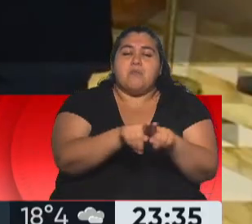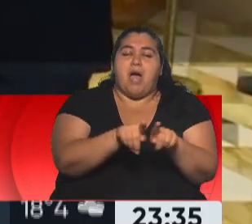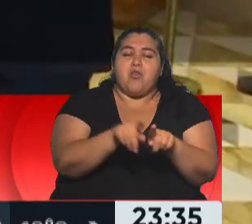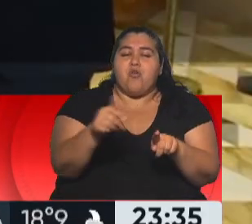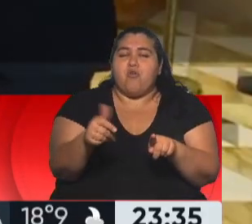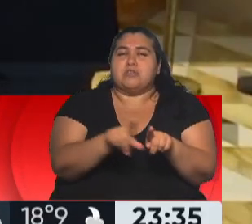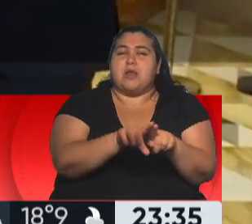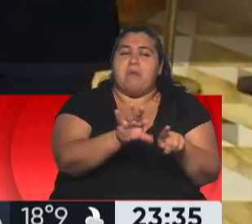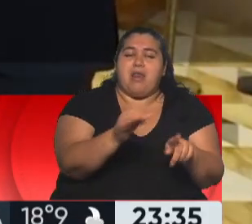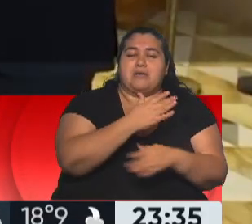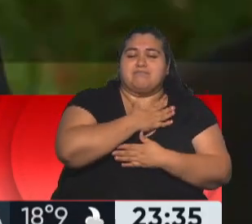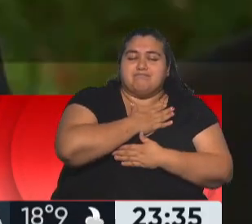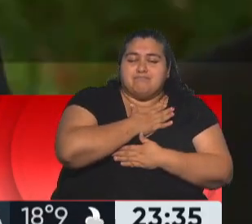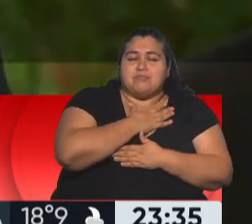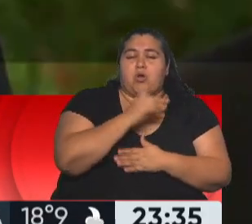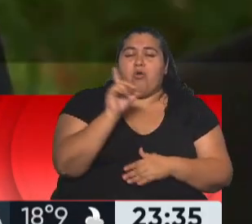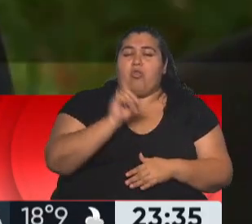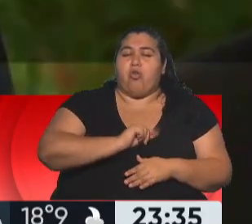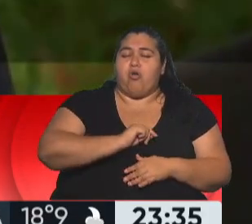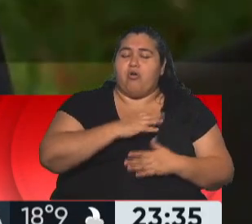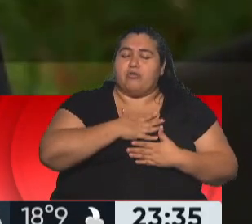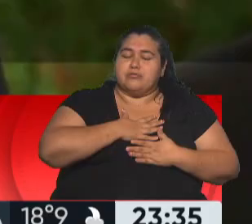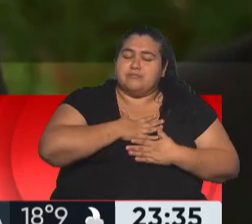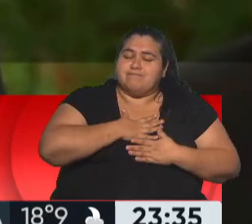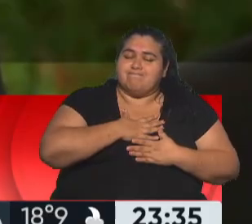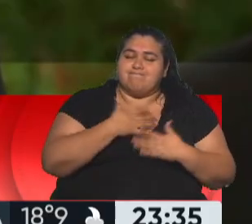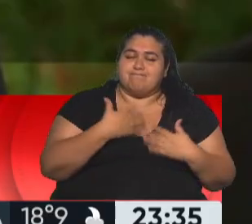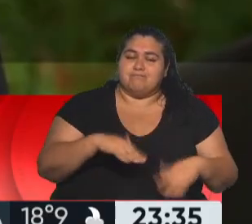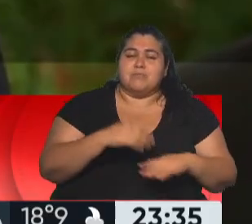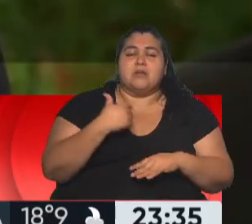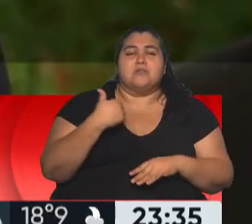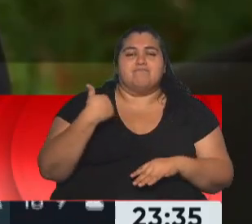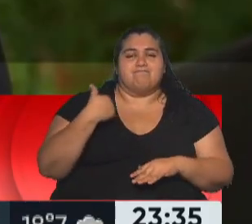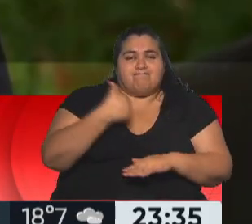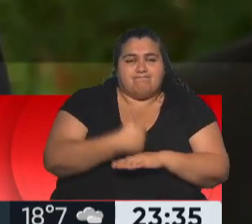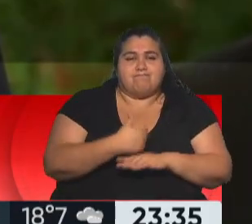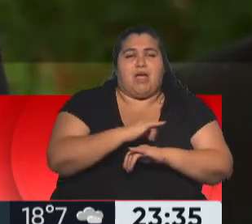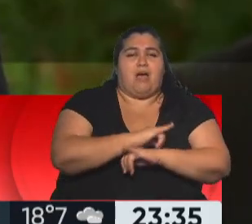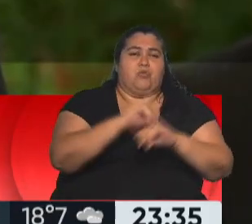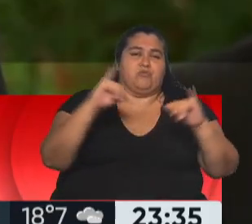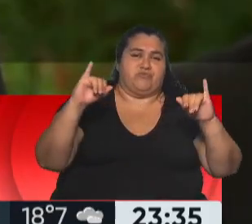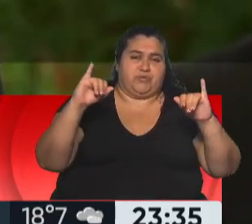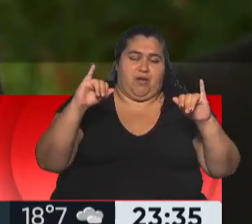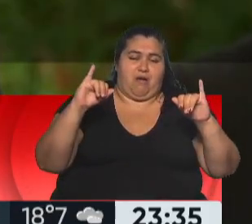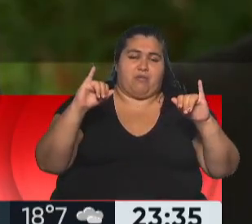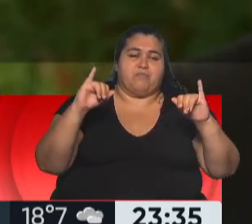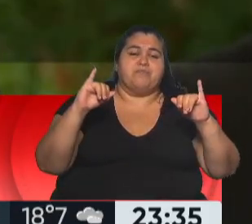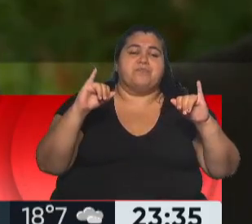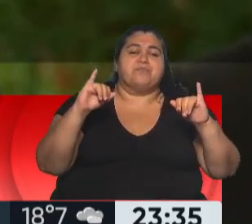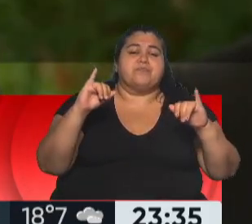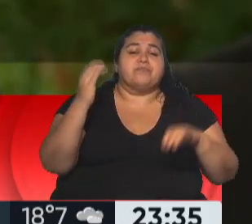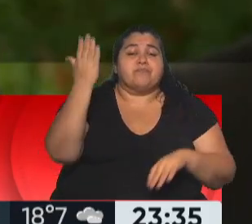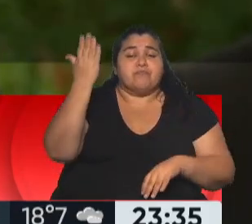sorelle, con profondo dolore devo annunciare la